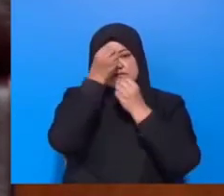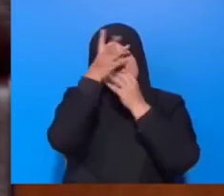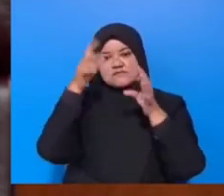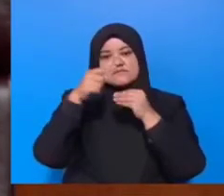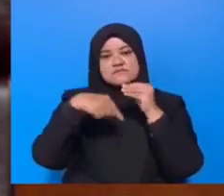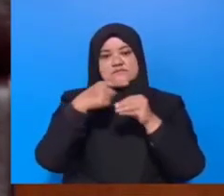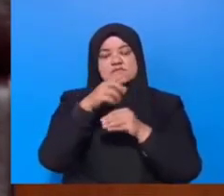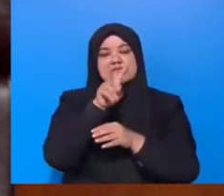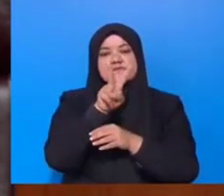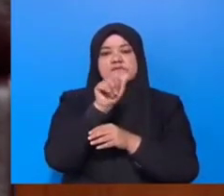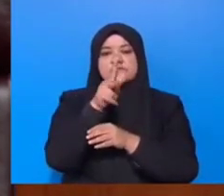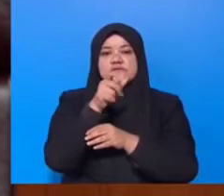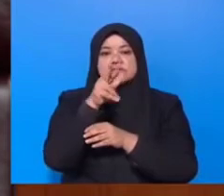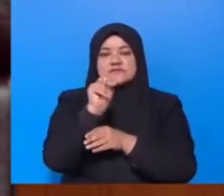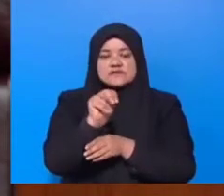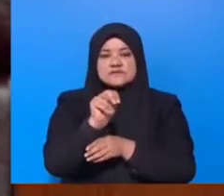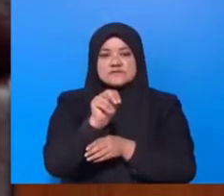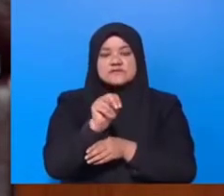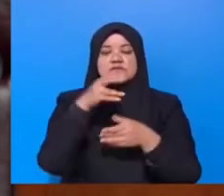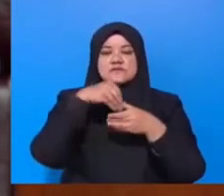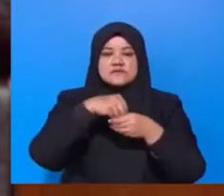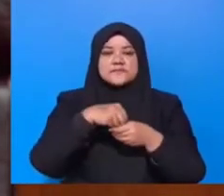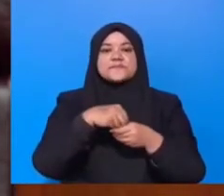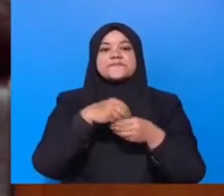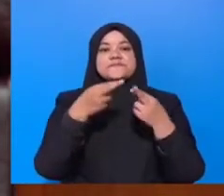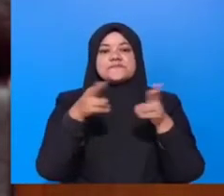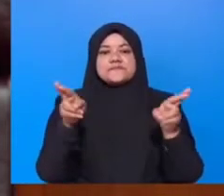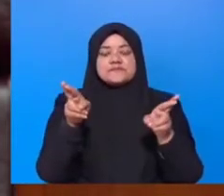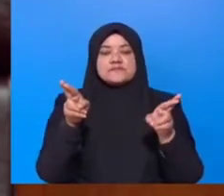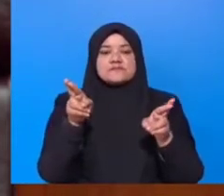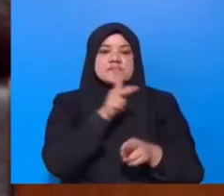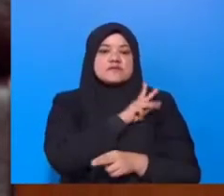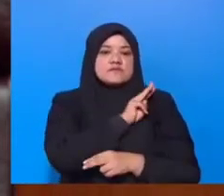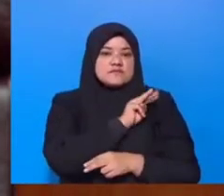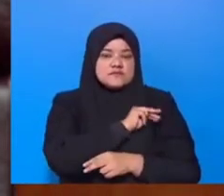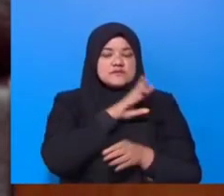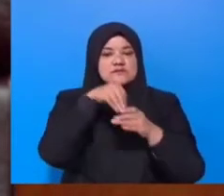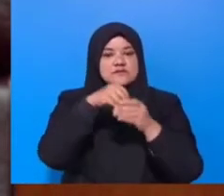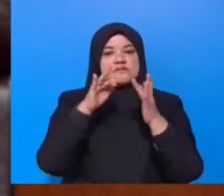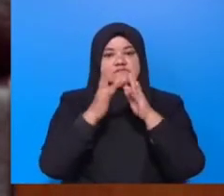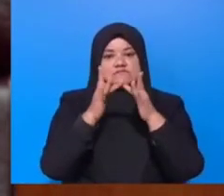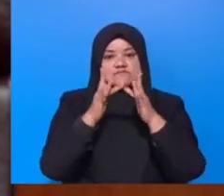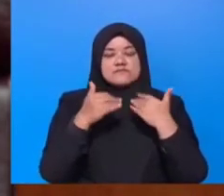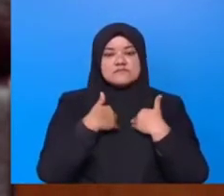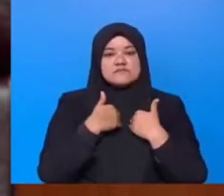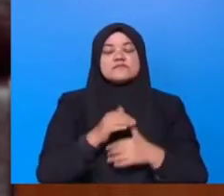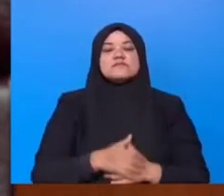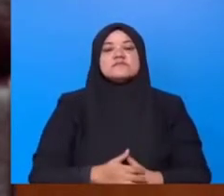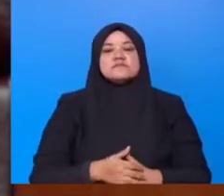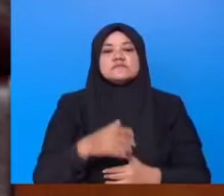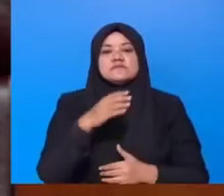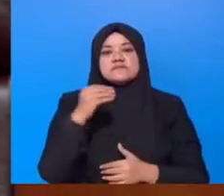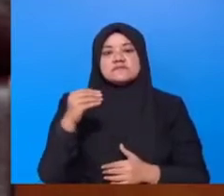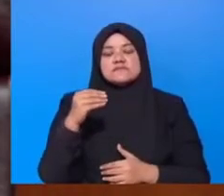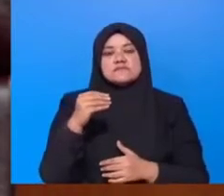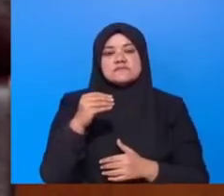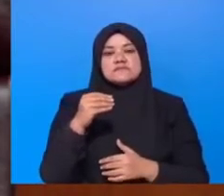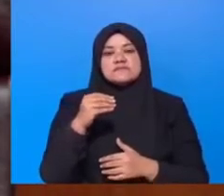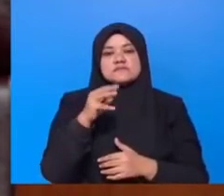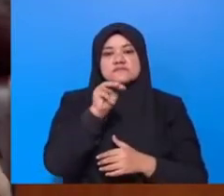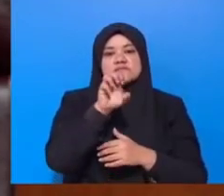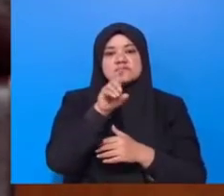masih tetap eksis di laman Rasmi Kementerian yaitu di web portal hipmi help dan platform